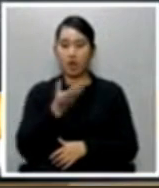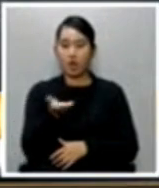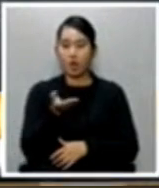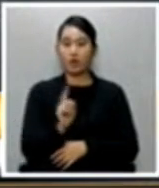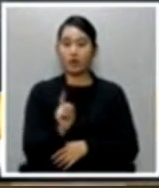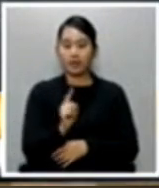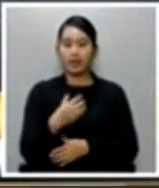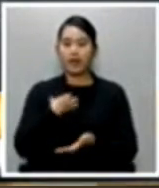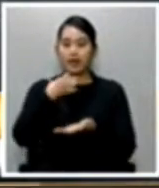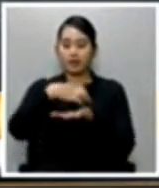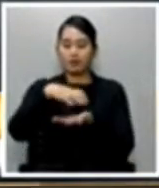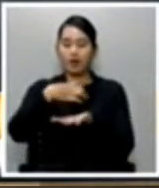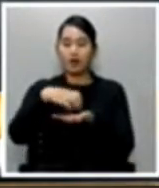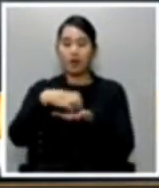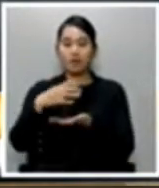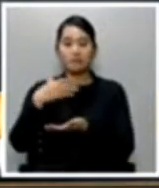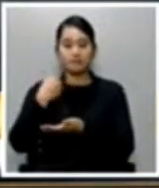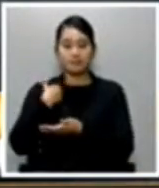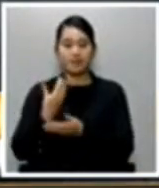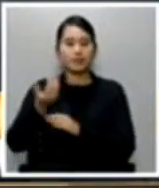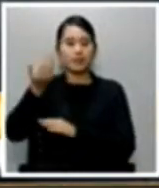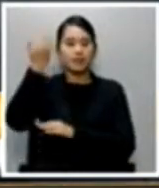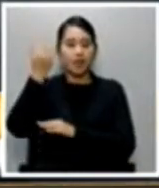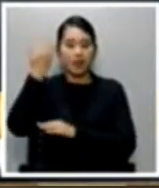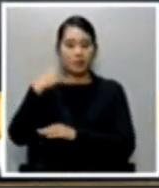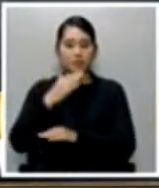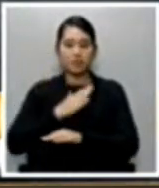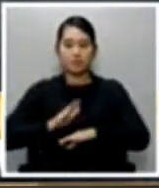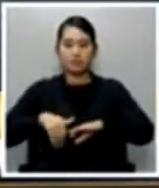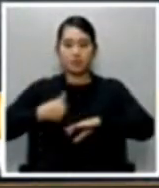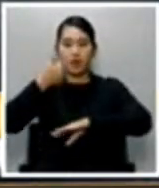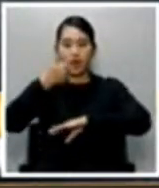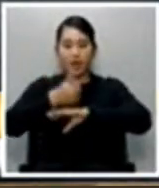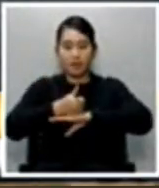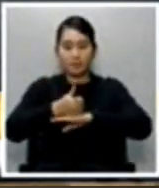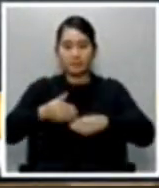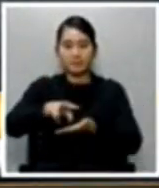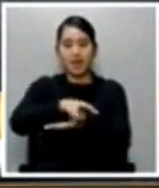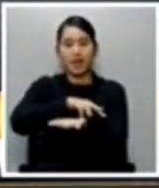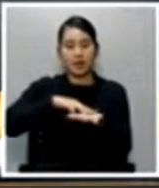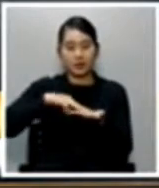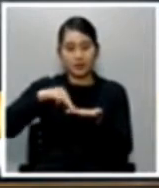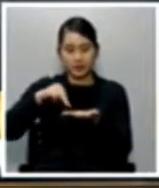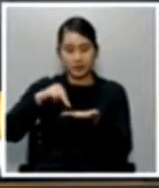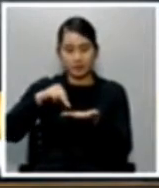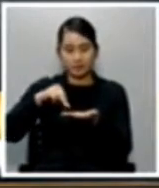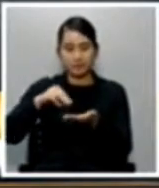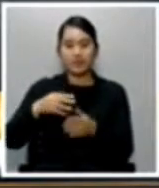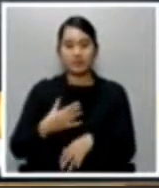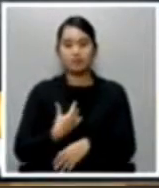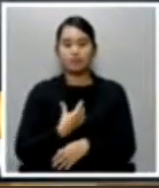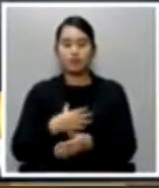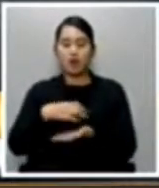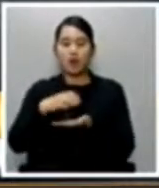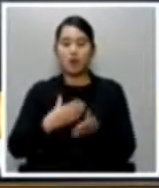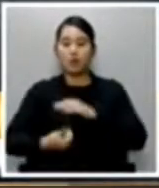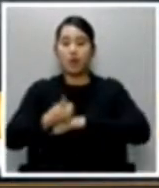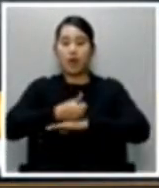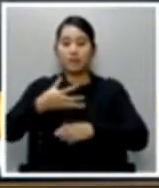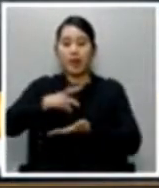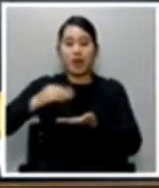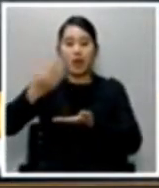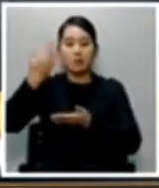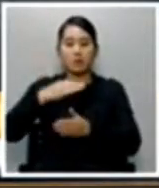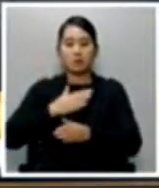าตให้ข้อมูลนะครับว่าผมเองสมัยที่เป็นคณบดีของมหาวิทยาลัยแห่งหนึ่งนะครับก็ได้พยายาม